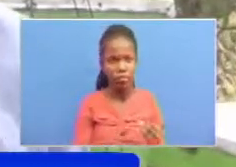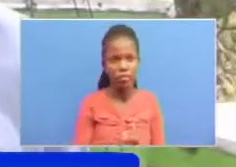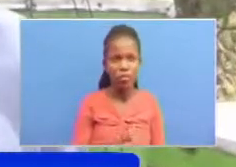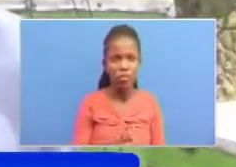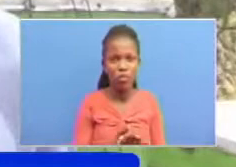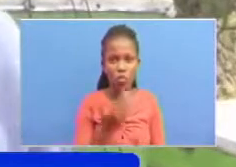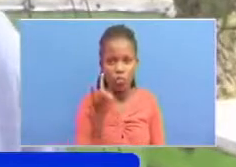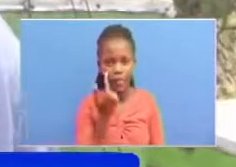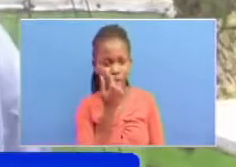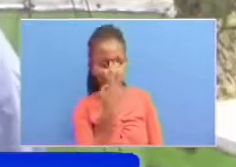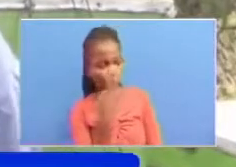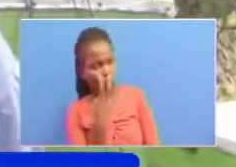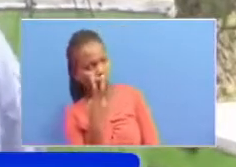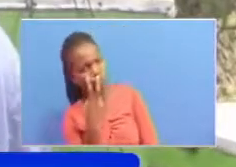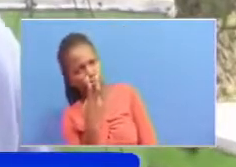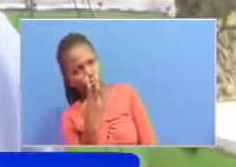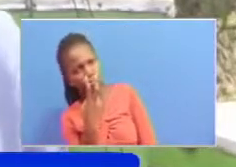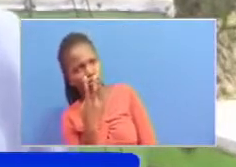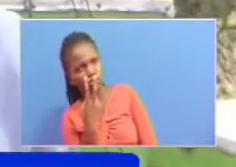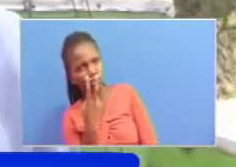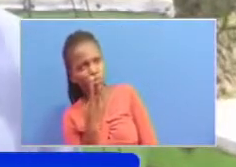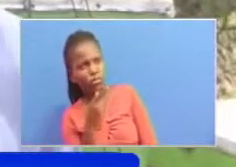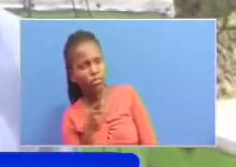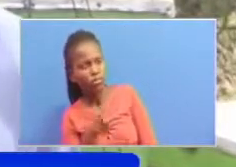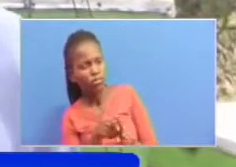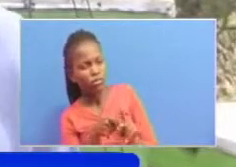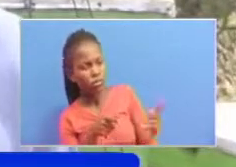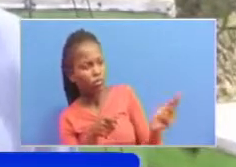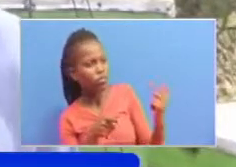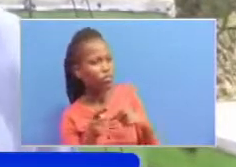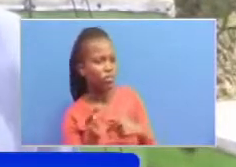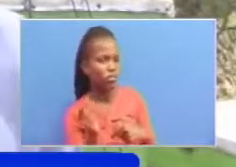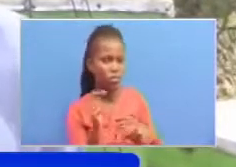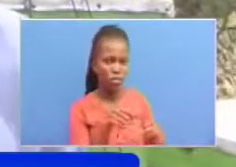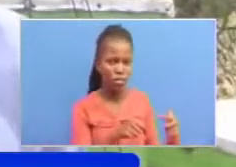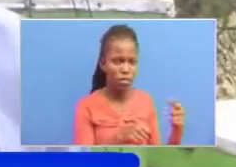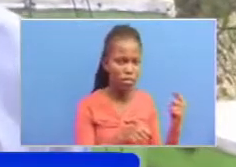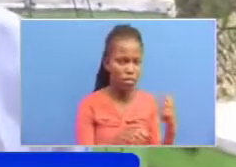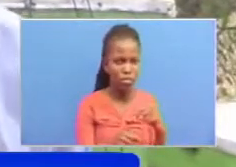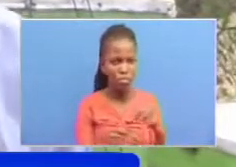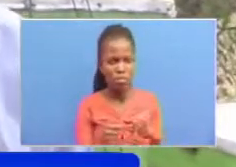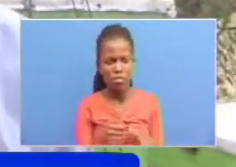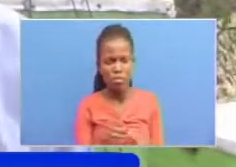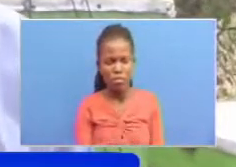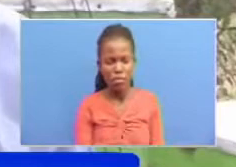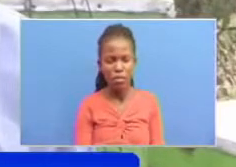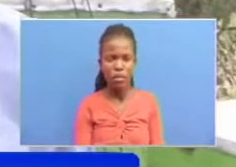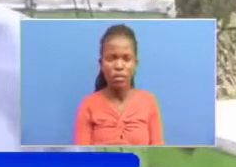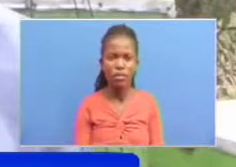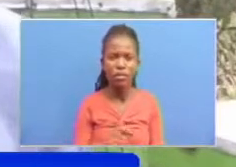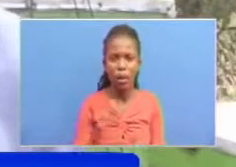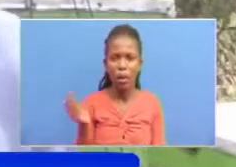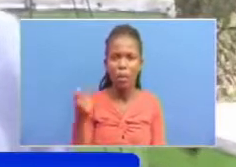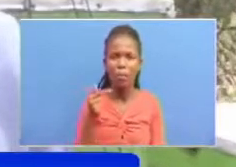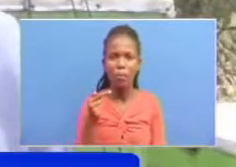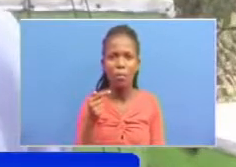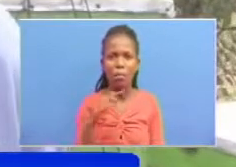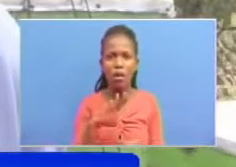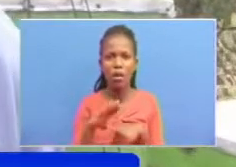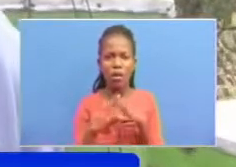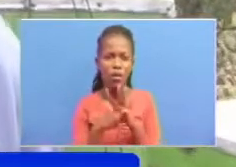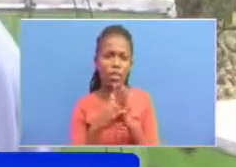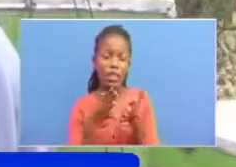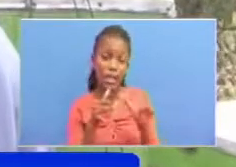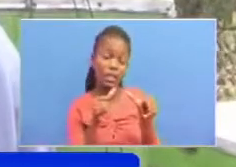ya ucheki. Na idhoke ya miatu isu o nzuki kwa nzuki. Ne vinda ya hivika yuka yambi yotua